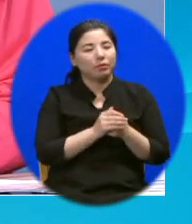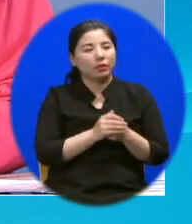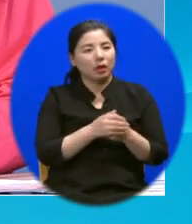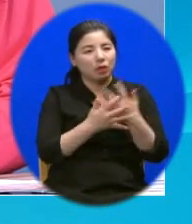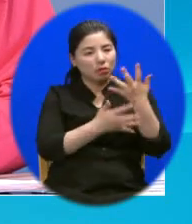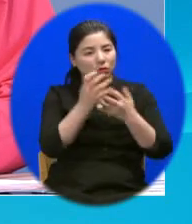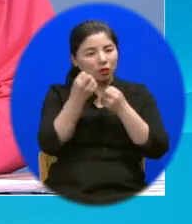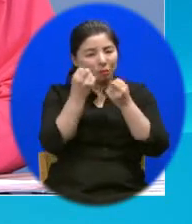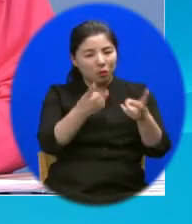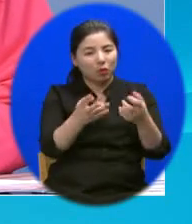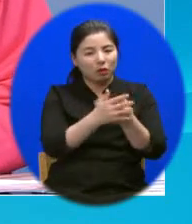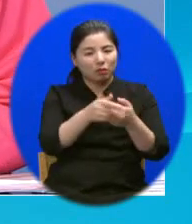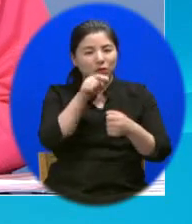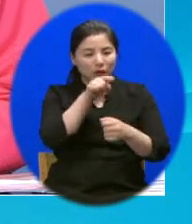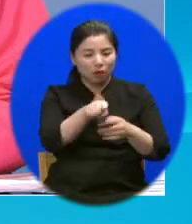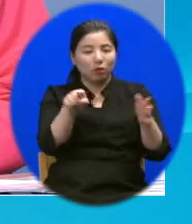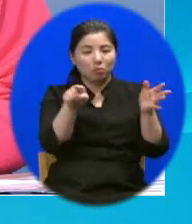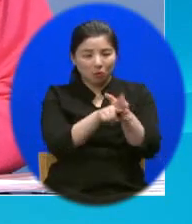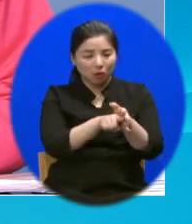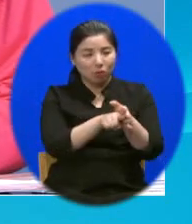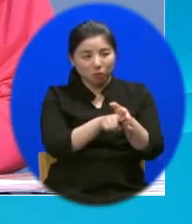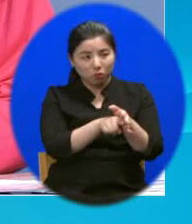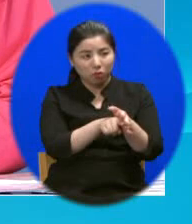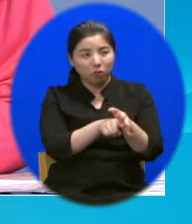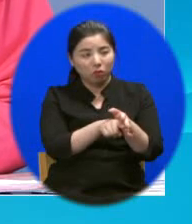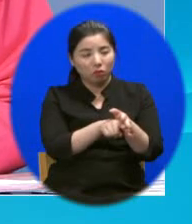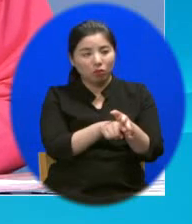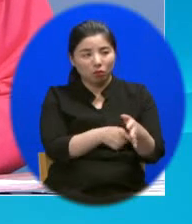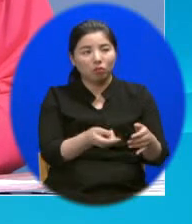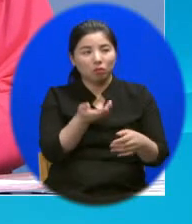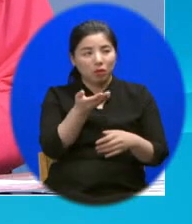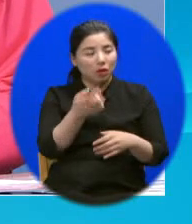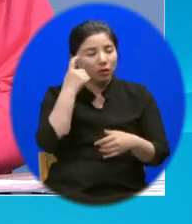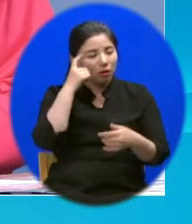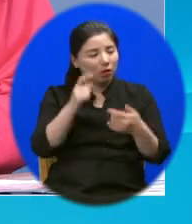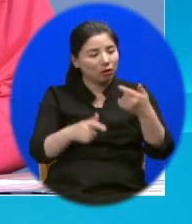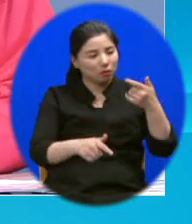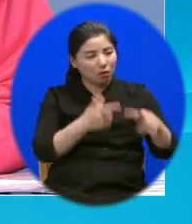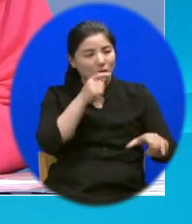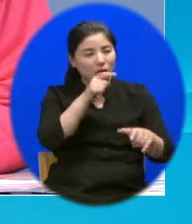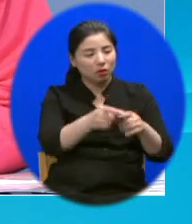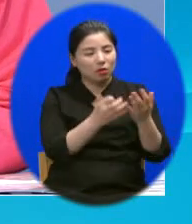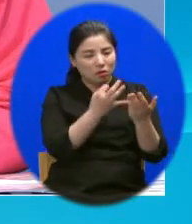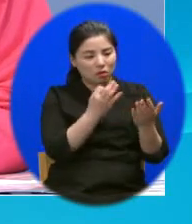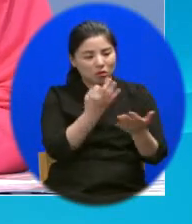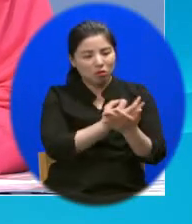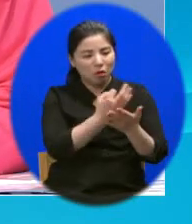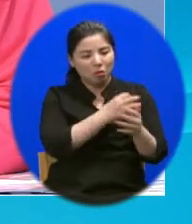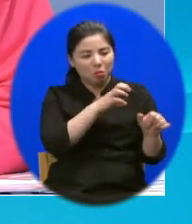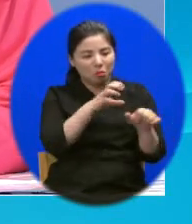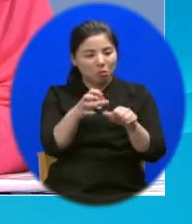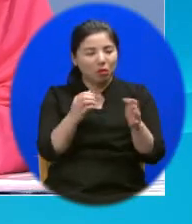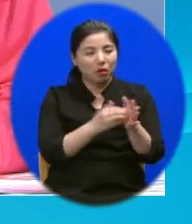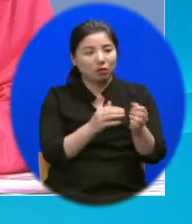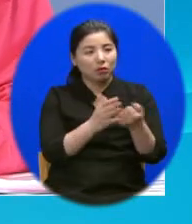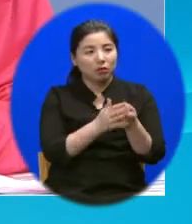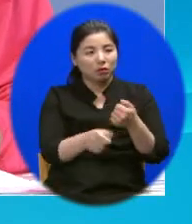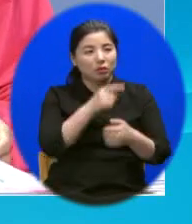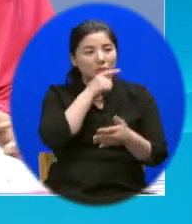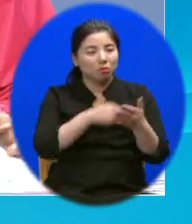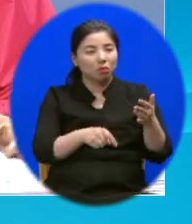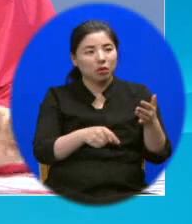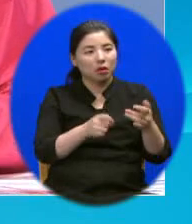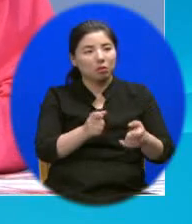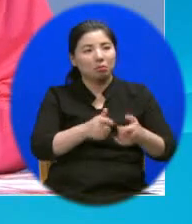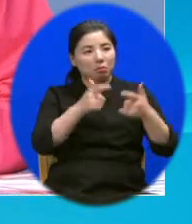동영상을 보내 주니까 그걸 뭐 그 번의 의사와 다르게 그쪽에서 영업의 이걸 활용함으로써 피해